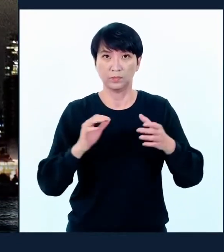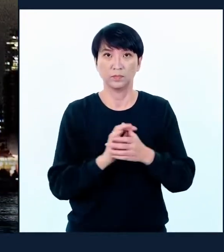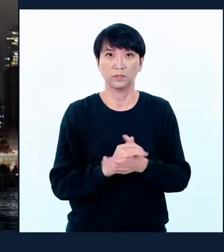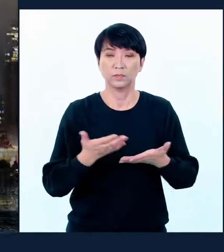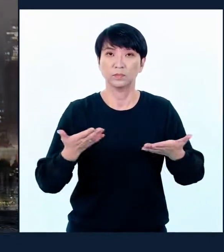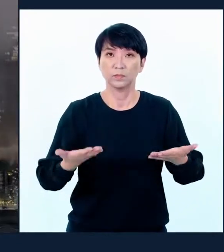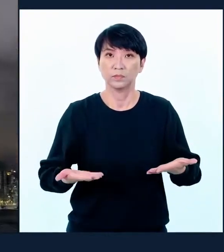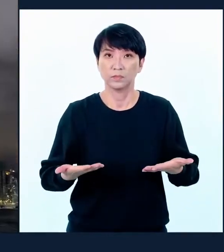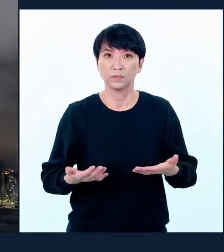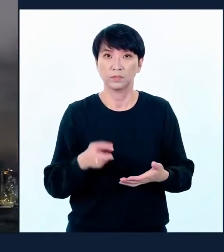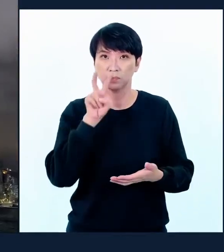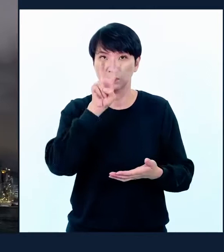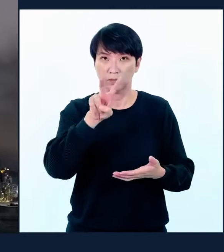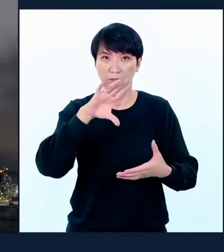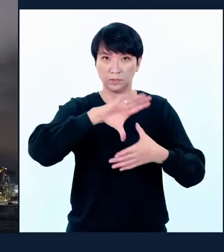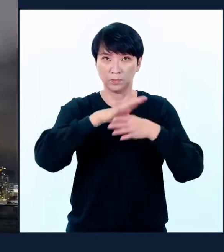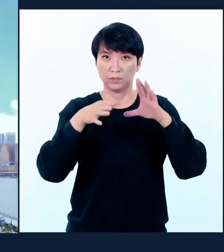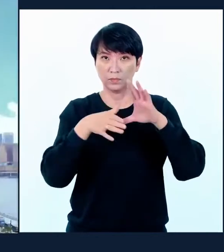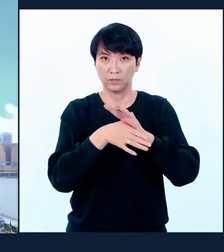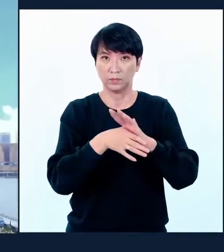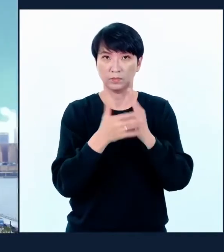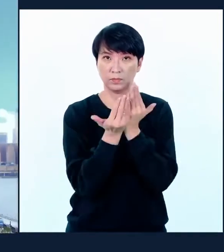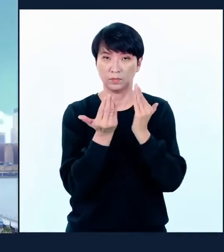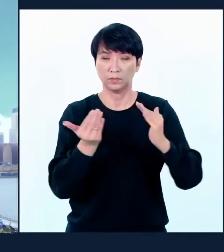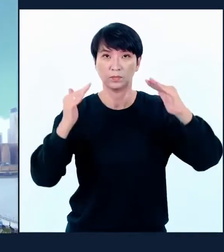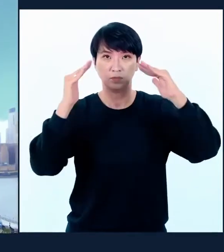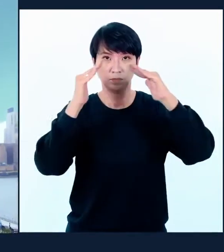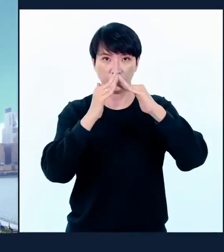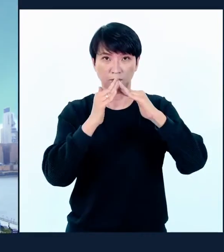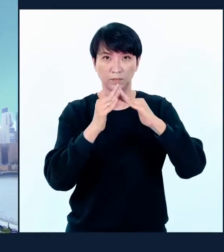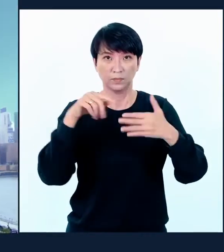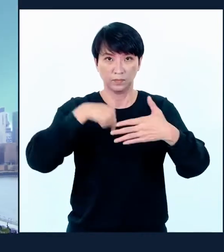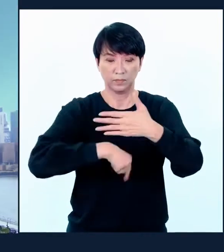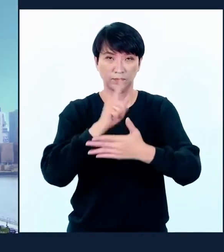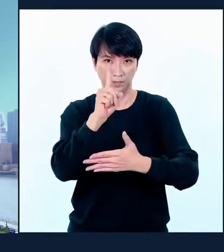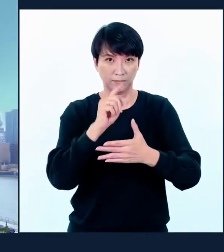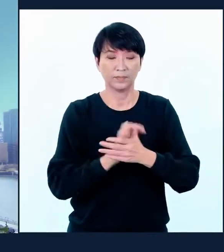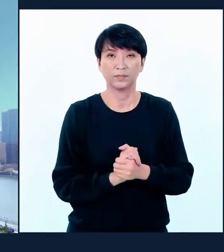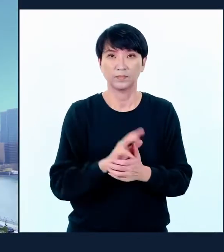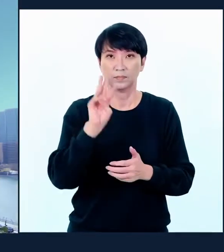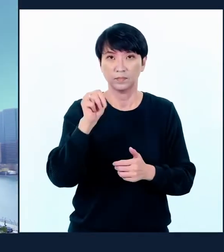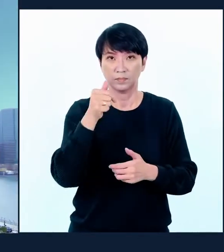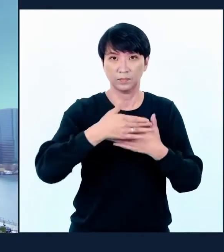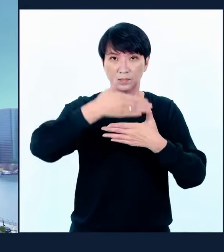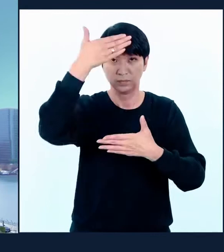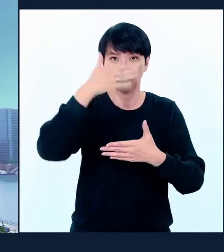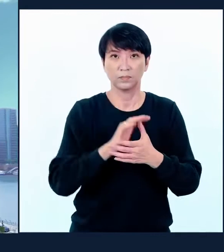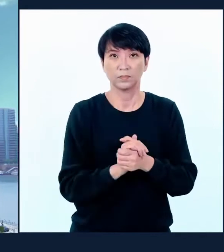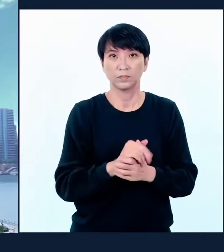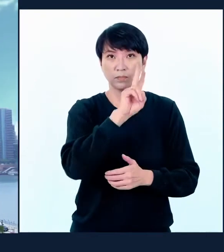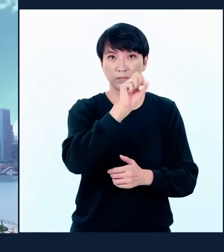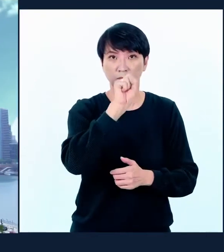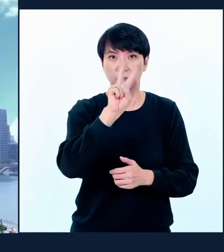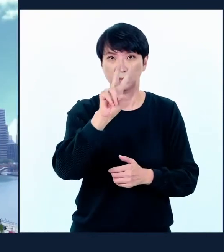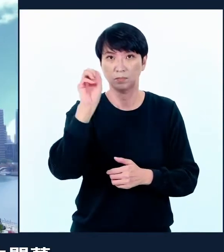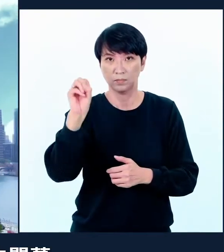博物馆之一。 M 家大楼将于2020